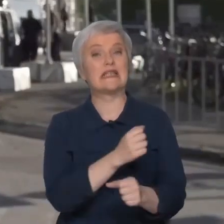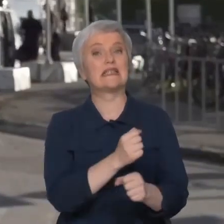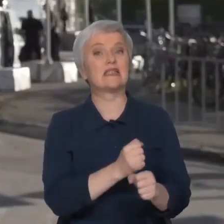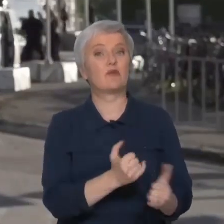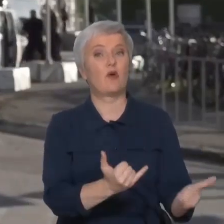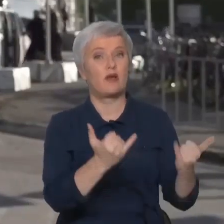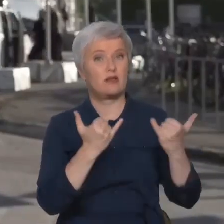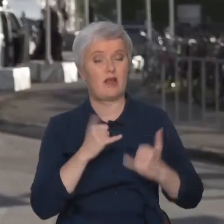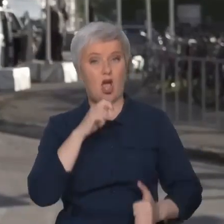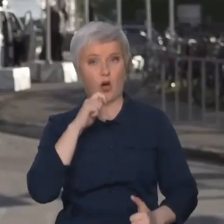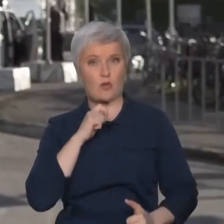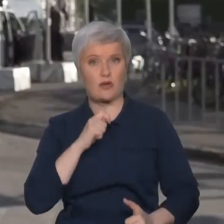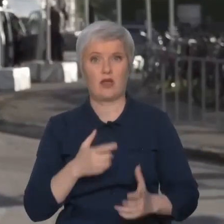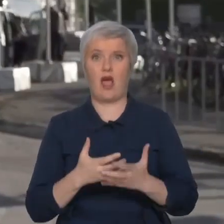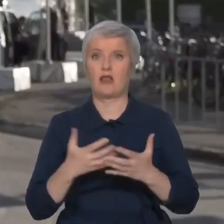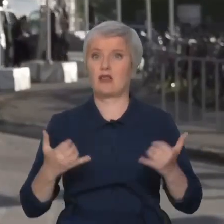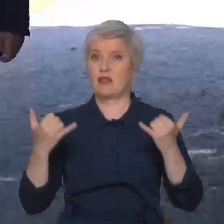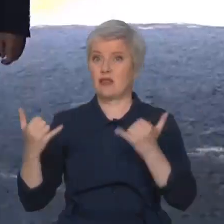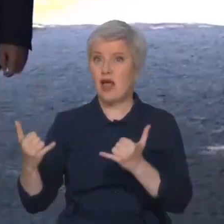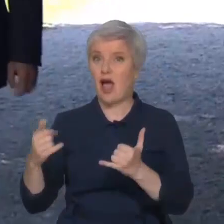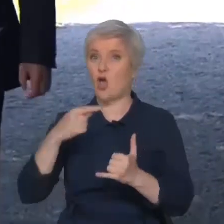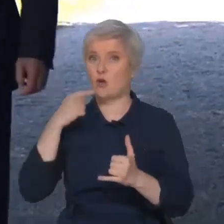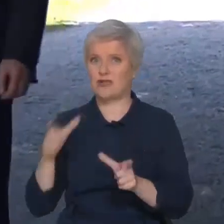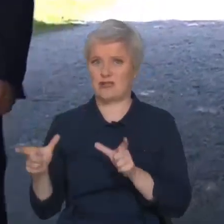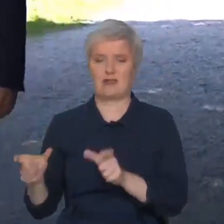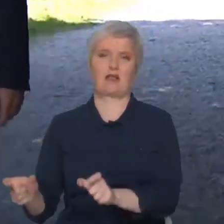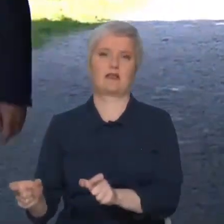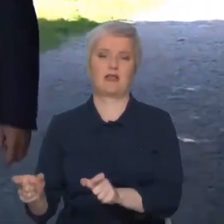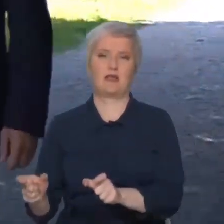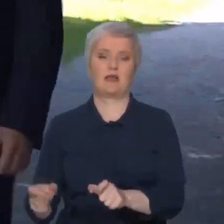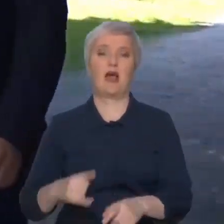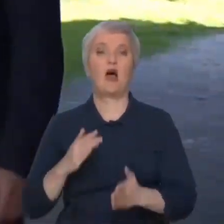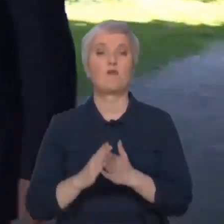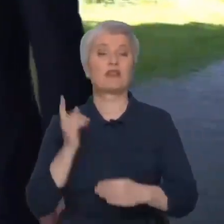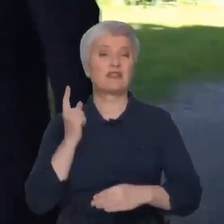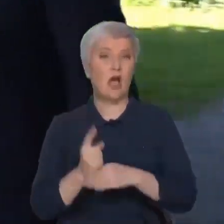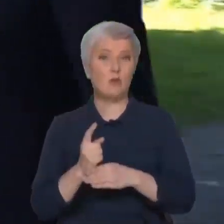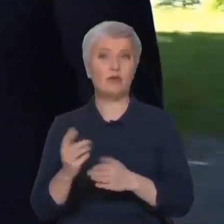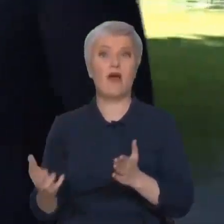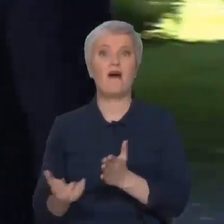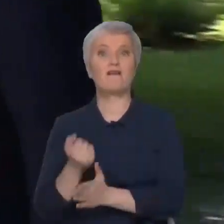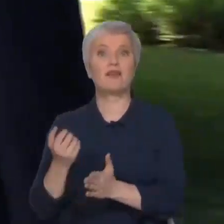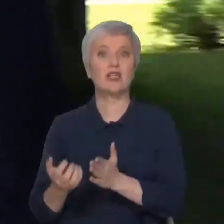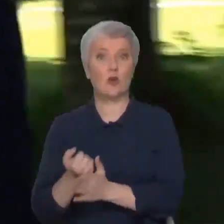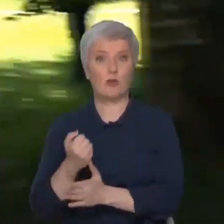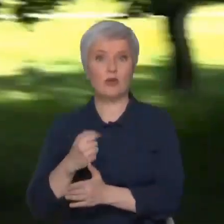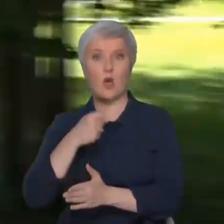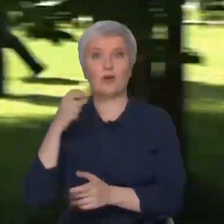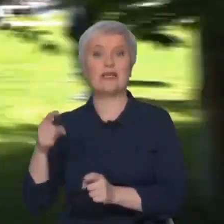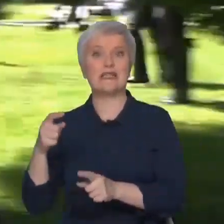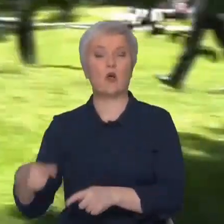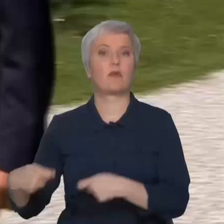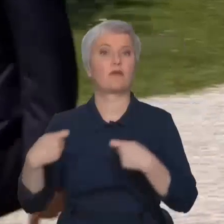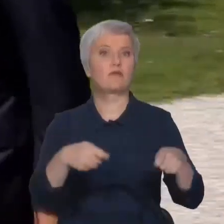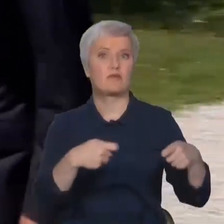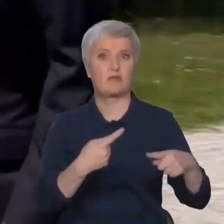санкції. Вранці, зокрема, президент Сполучених Штатів анонсував рішення про заборону на імпорт видобутого у Росії золота. Воно складає